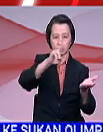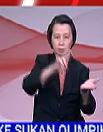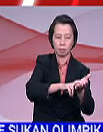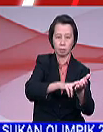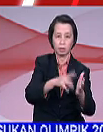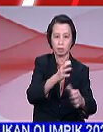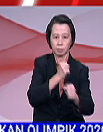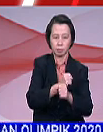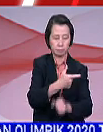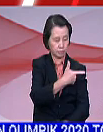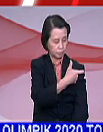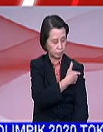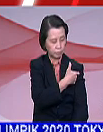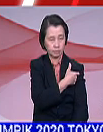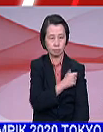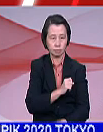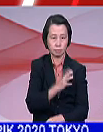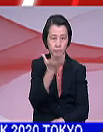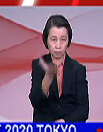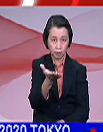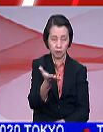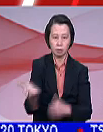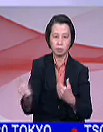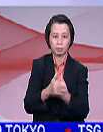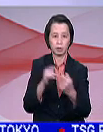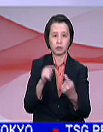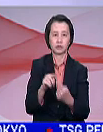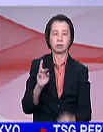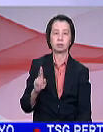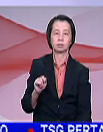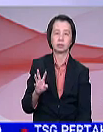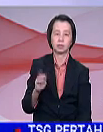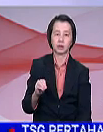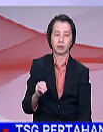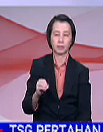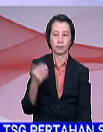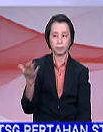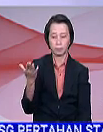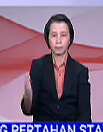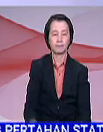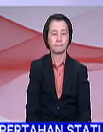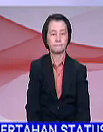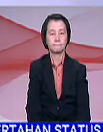serta dapatkan vaksin COVID-19 anda. Kita kembali bersama Zehra di Wisma Berita Angkasa Puri. Silakan.